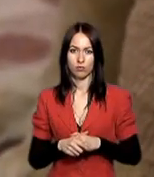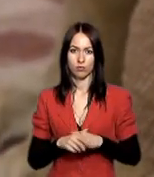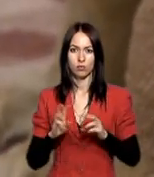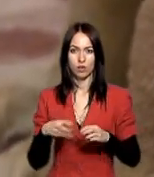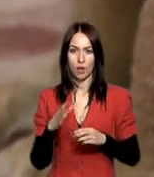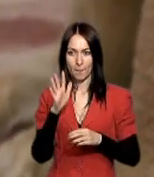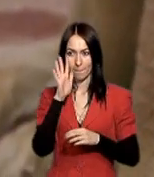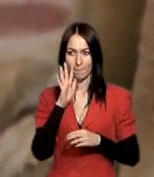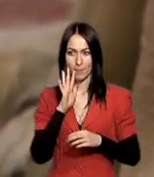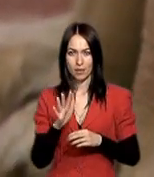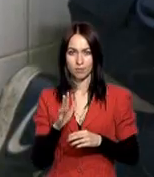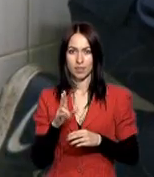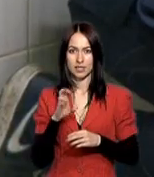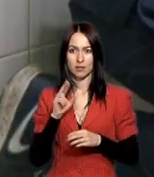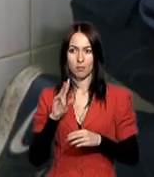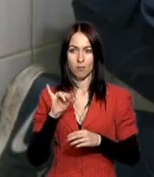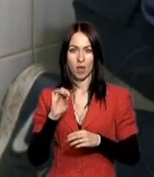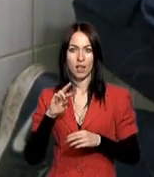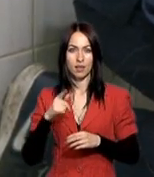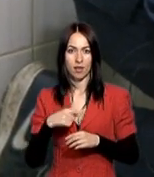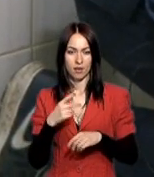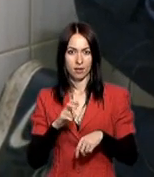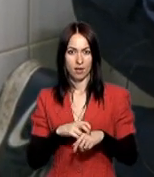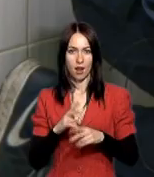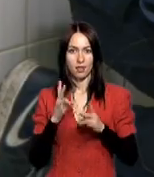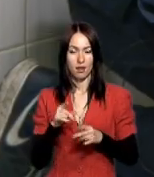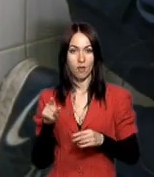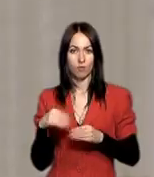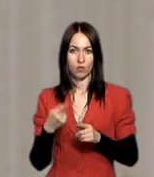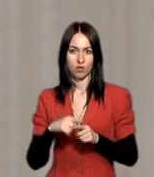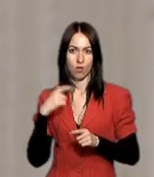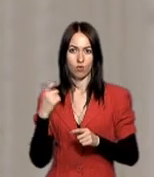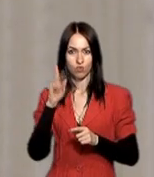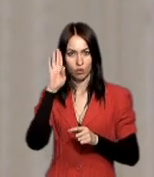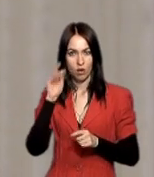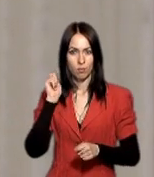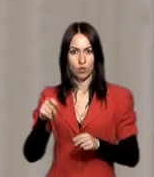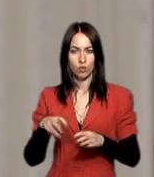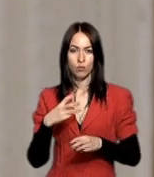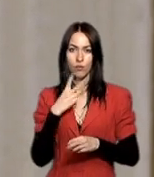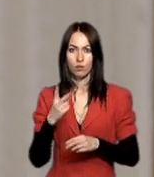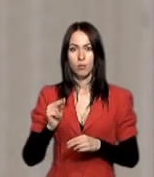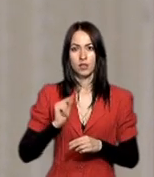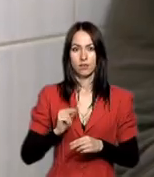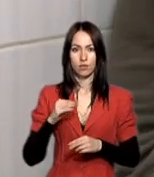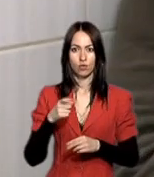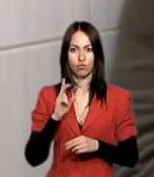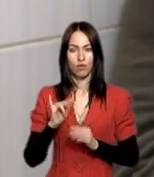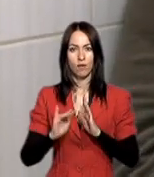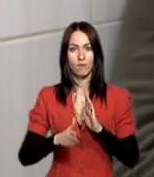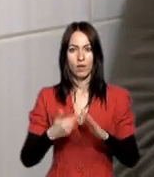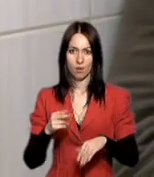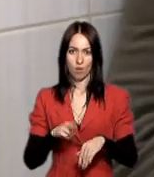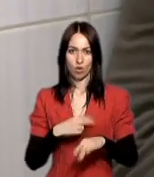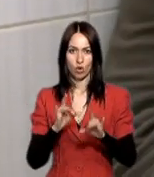Цуценяті 5 місяців, породи спанієль, каже ветлікар. Травми собаці наніс господар. Що чоловік б'є собаку, побачив працівник жилкомсервісу та викликав